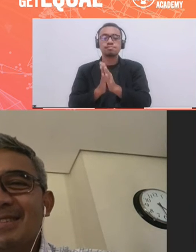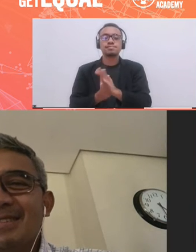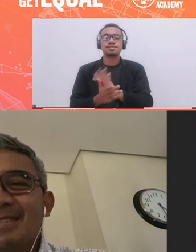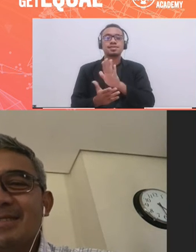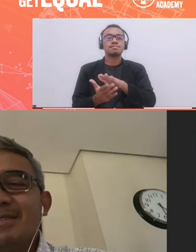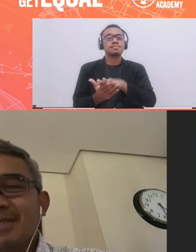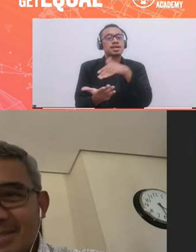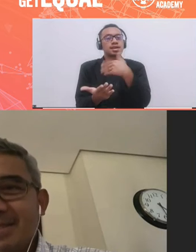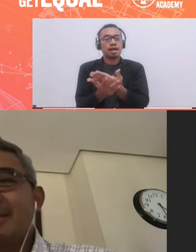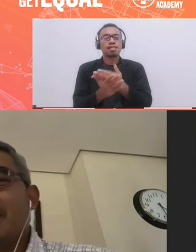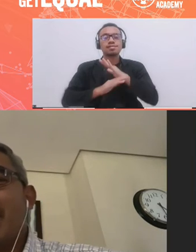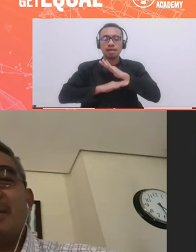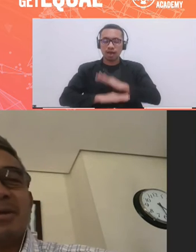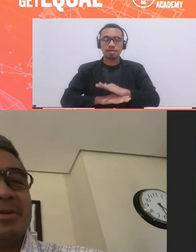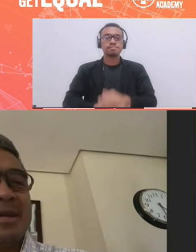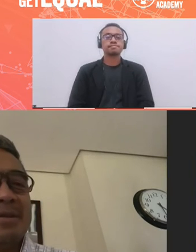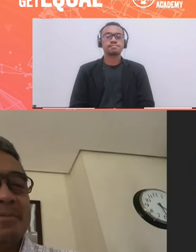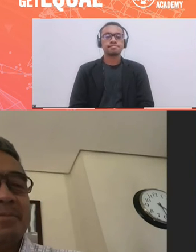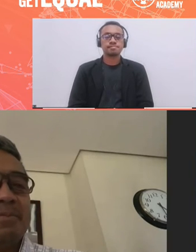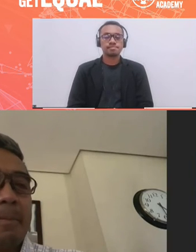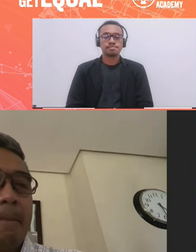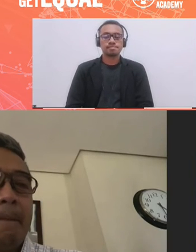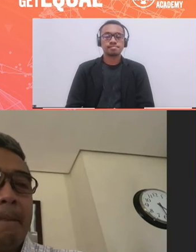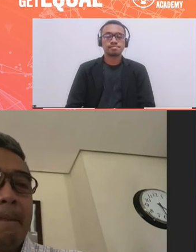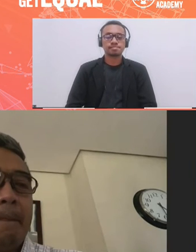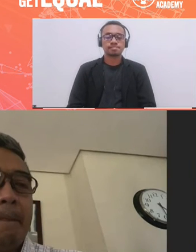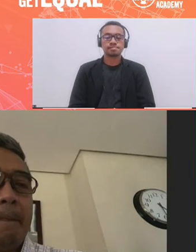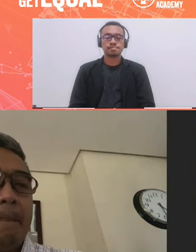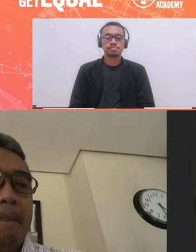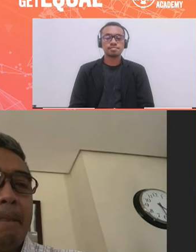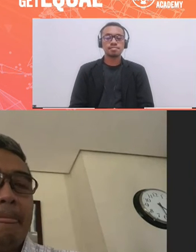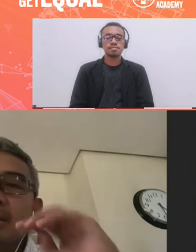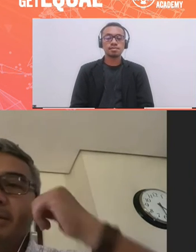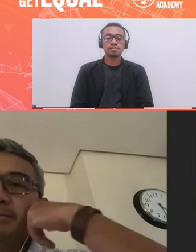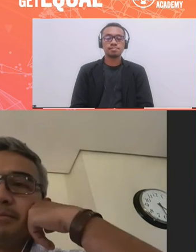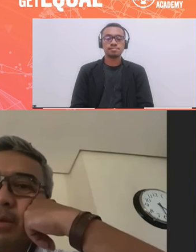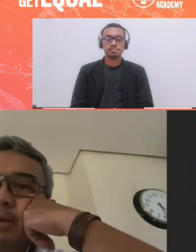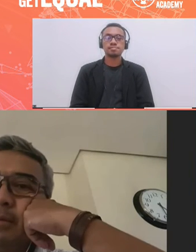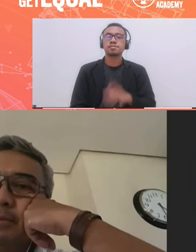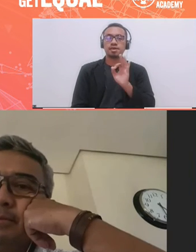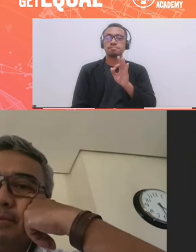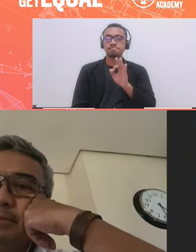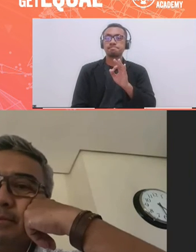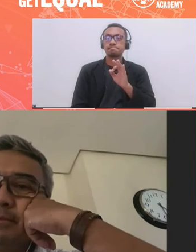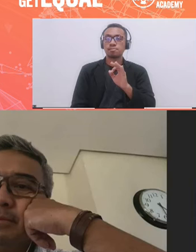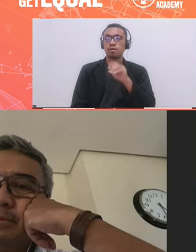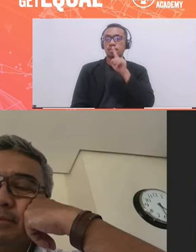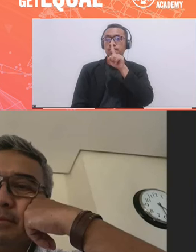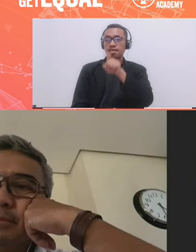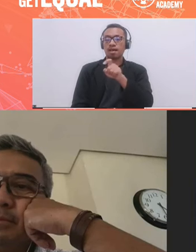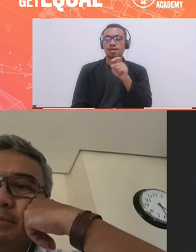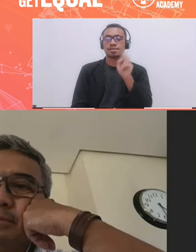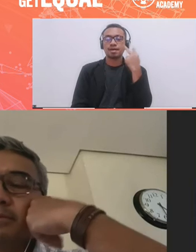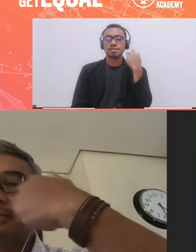rajiun. Terima kasih Mas Budian. Kang Farhan, kemarin ngobrol-ngobrol sama